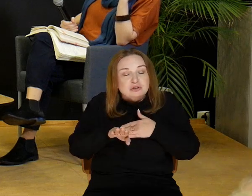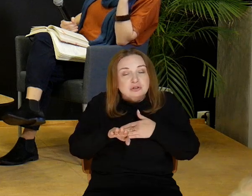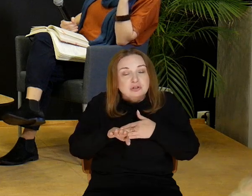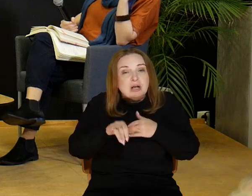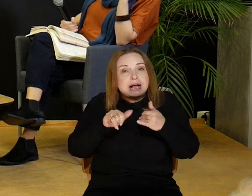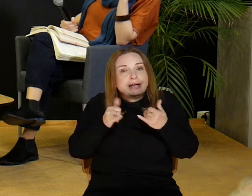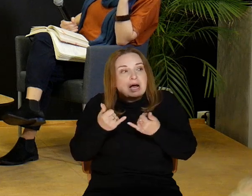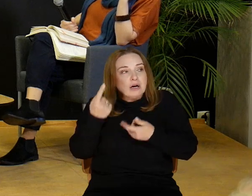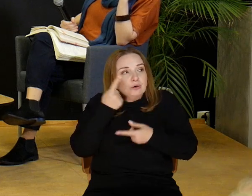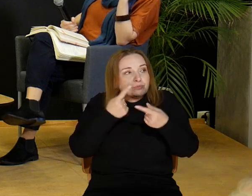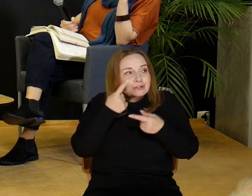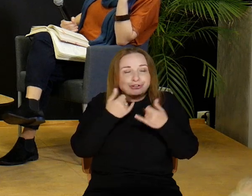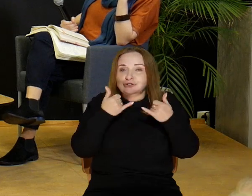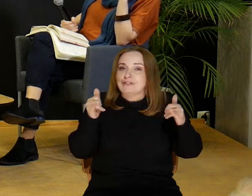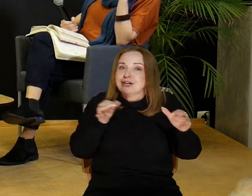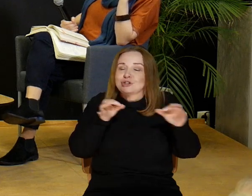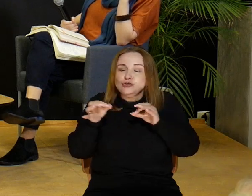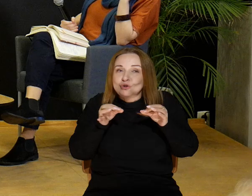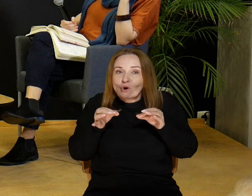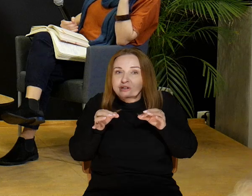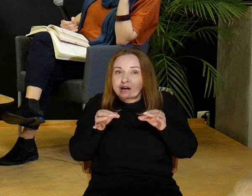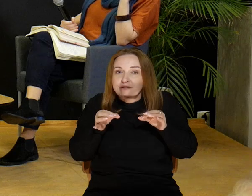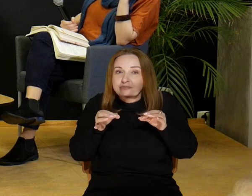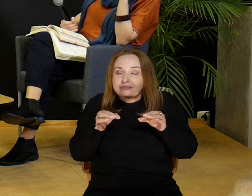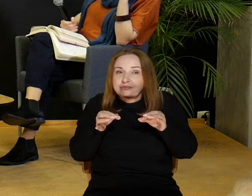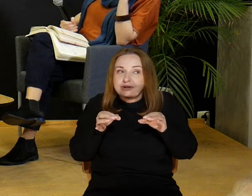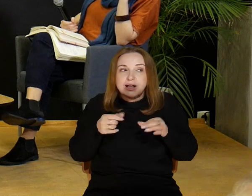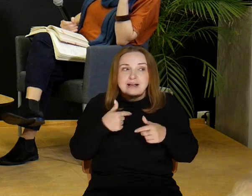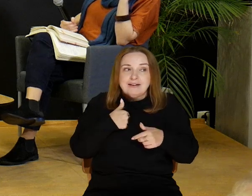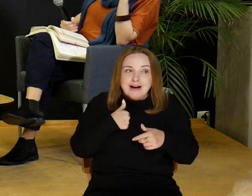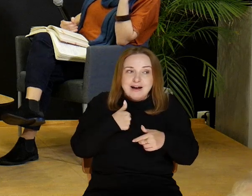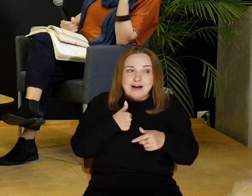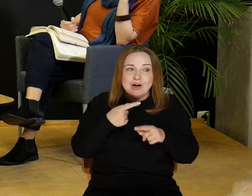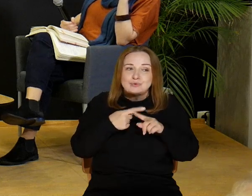z tych następstw traumatycznej historii. Znaczy ja trochę mam...